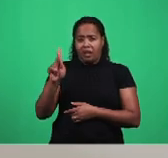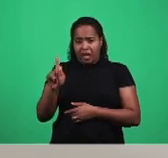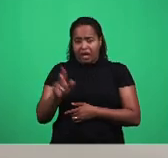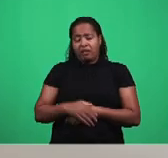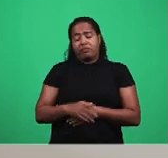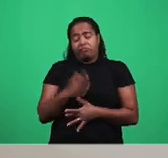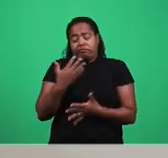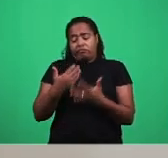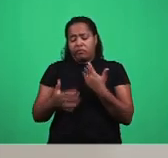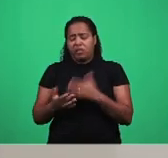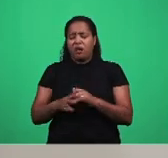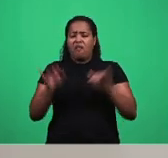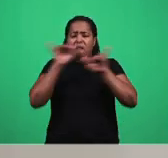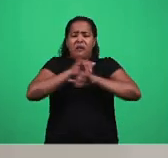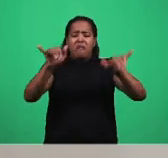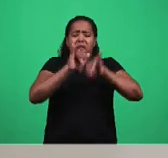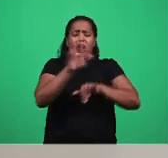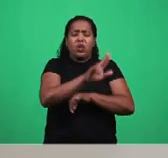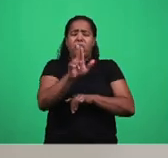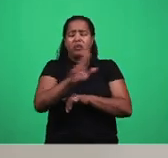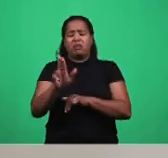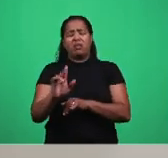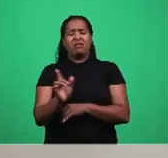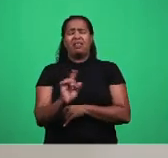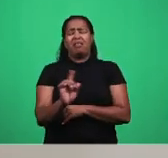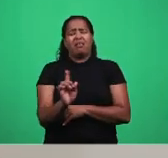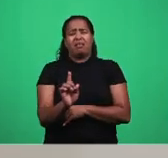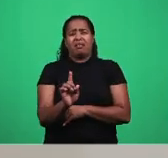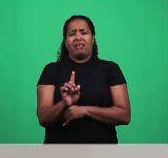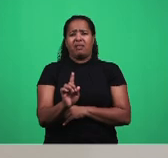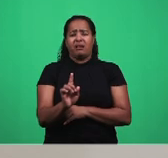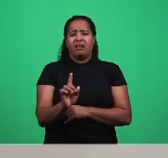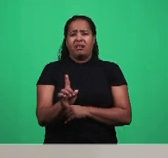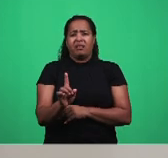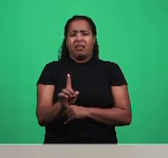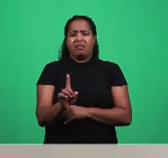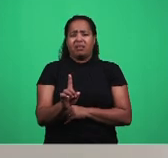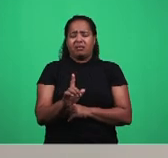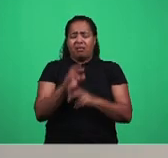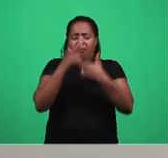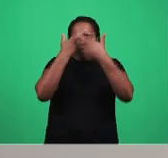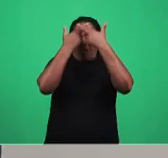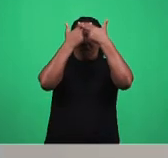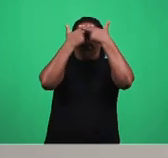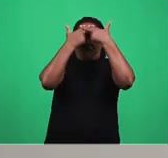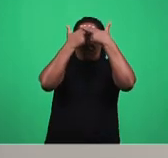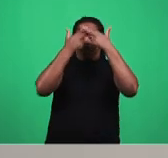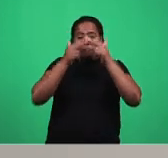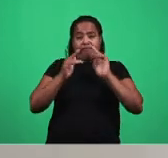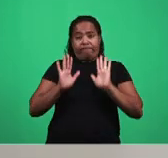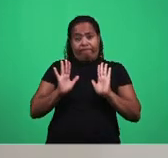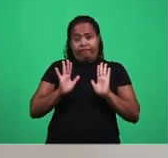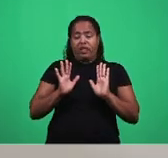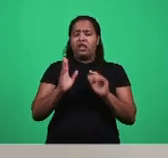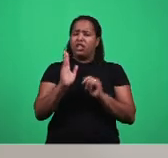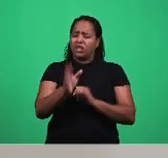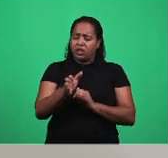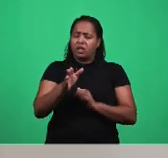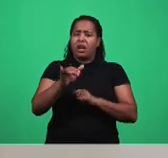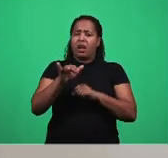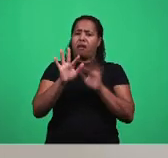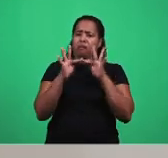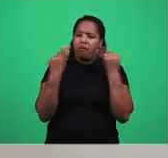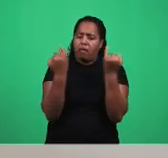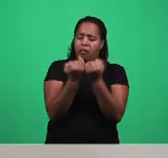vais pas ici citer des noms parce que tout cela nous traumatise. Et nous avons